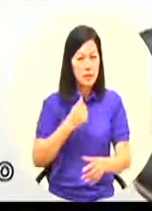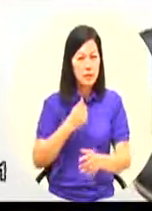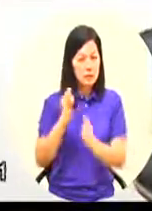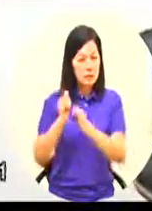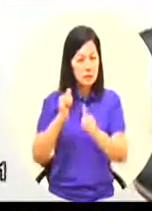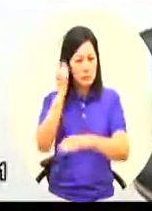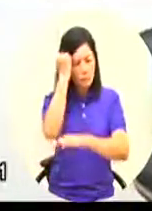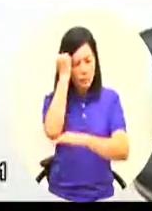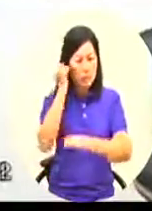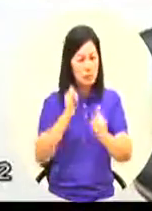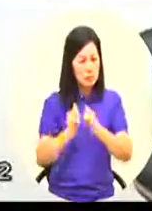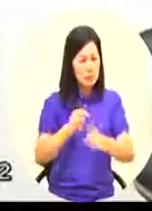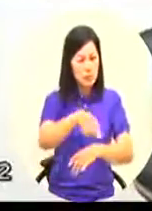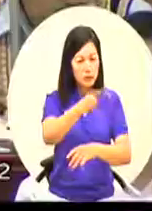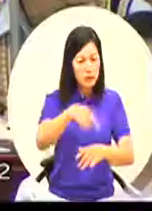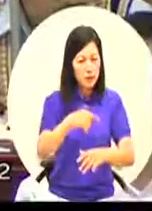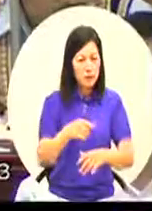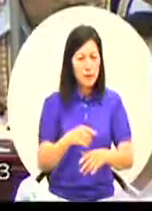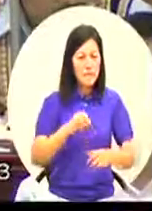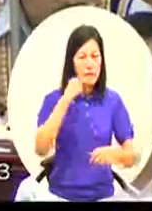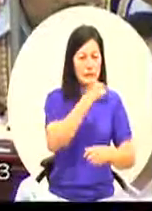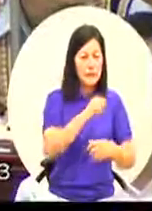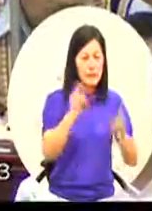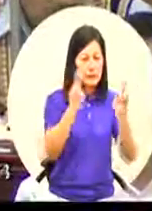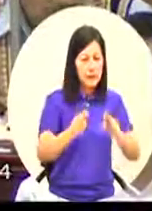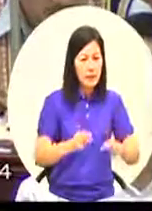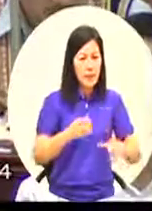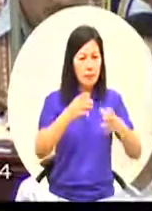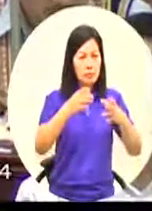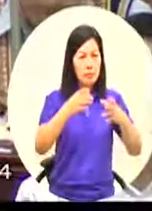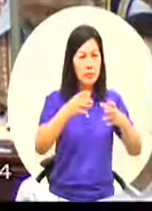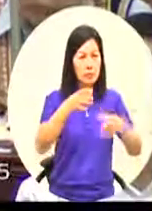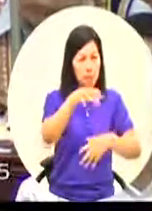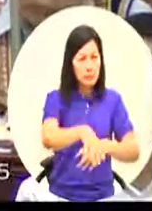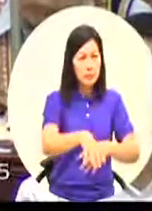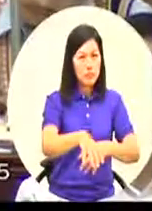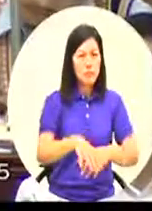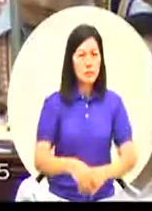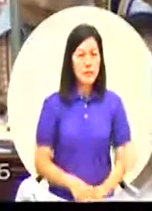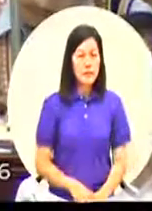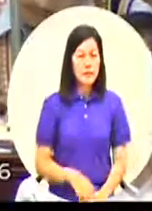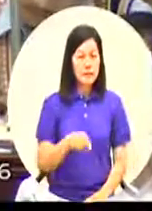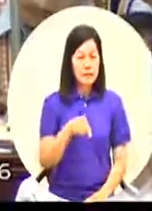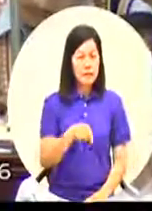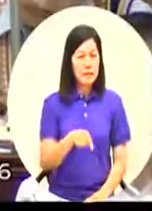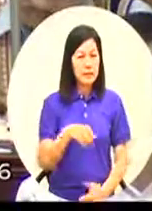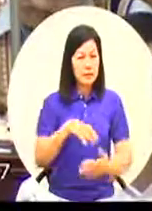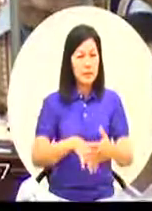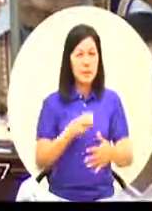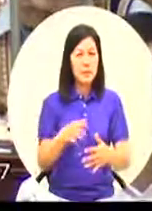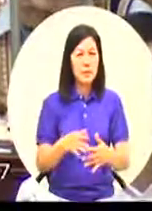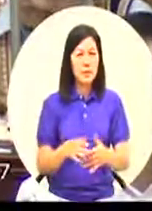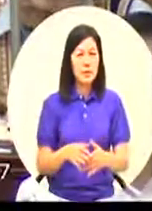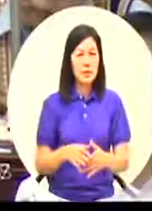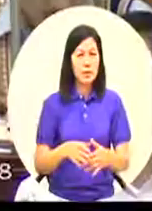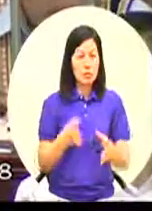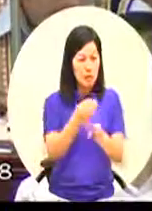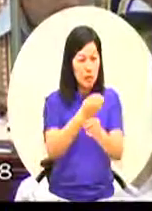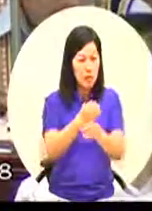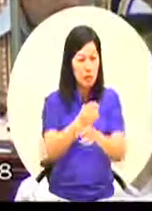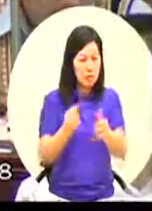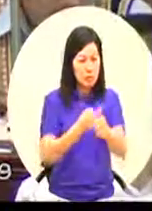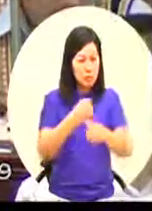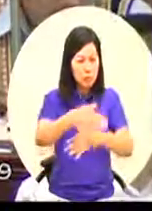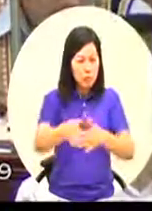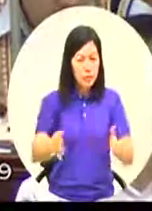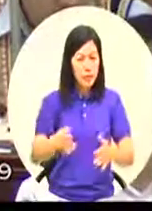联想讲啊，这就是台电的变电所，唔是吼，所以。蔡远其实就很清楚，所以这里面我们主要是耗资连锁控制室，那当